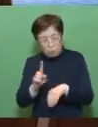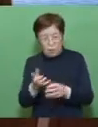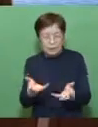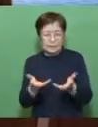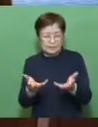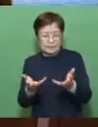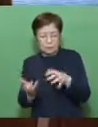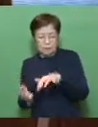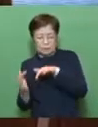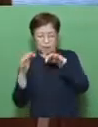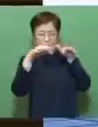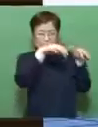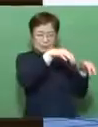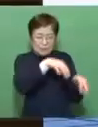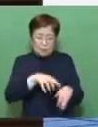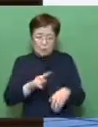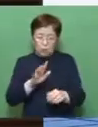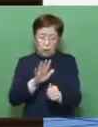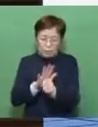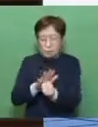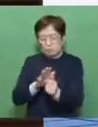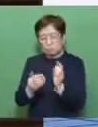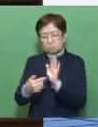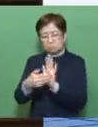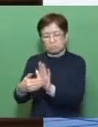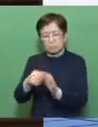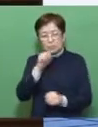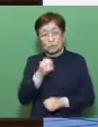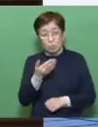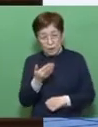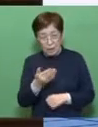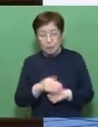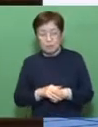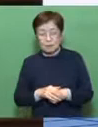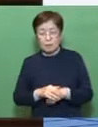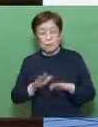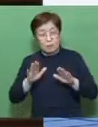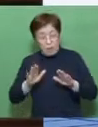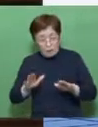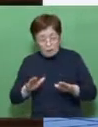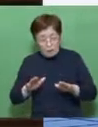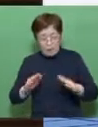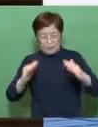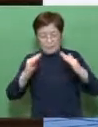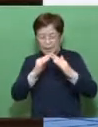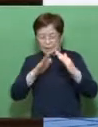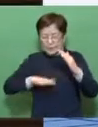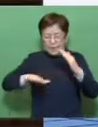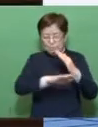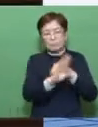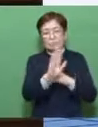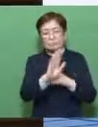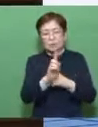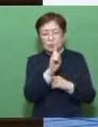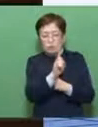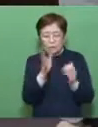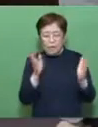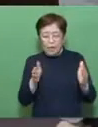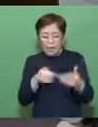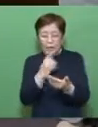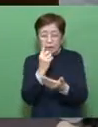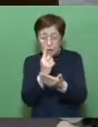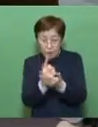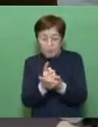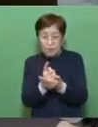対策なんですが今回強調してんのはこの部分型耐震化なんです例えば1部屋だけ耐震化するとかね